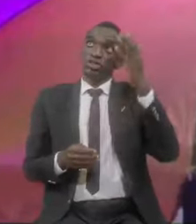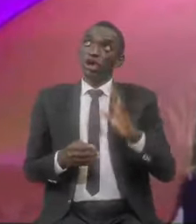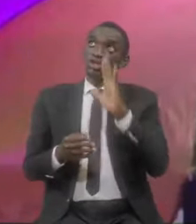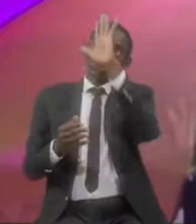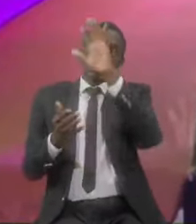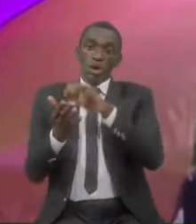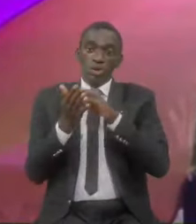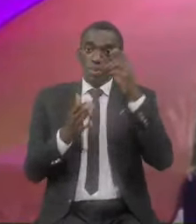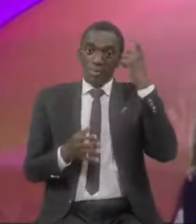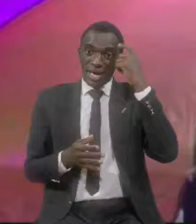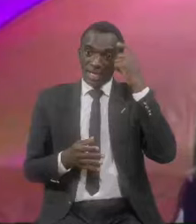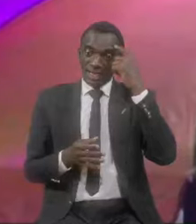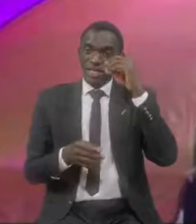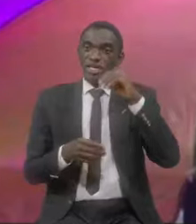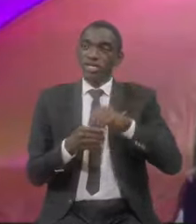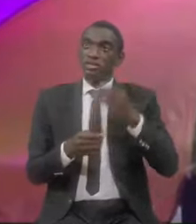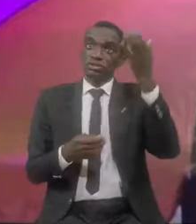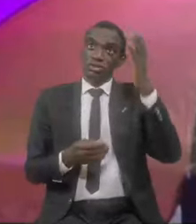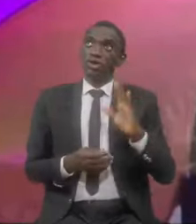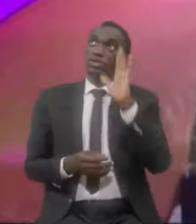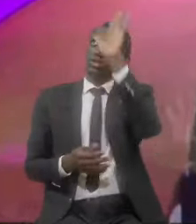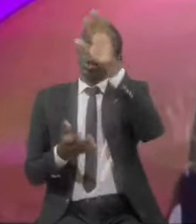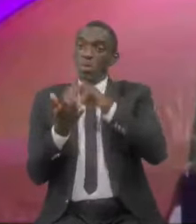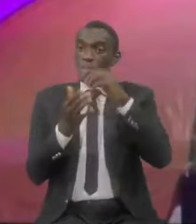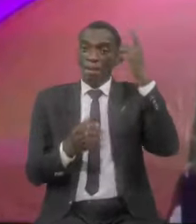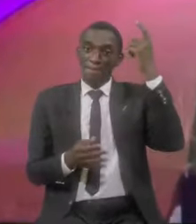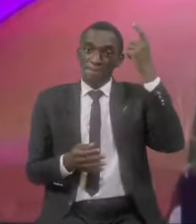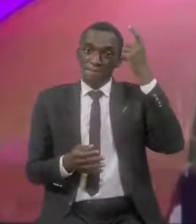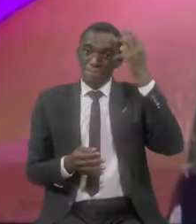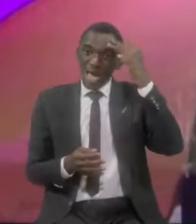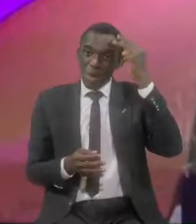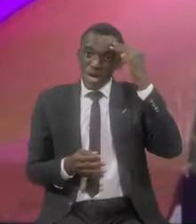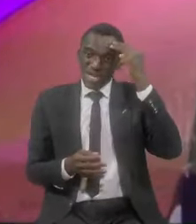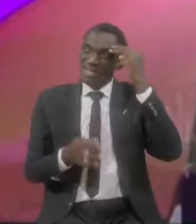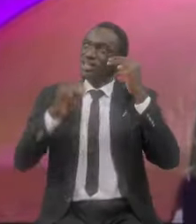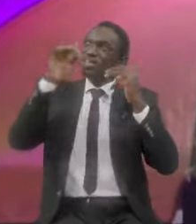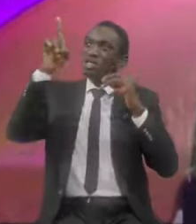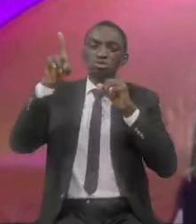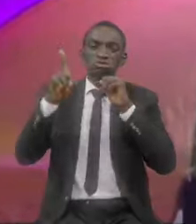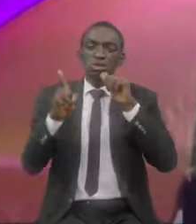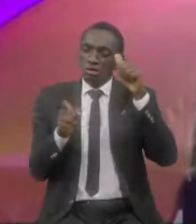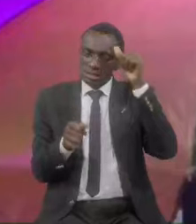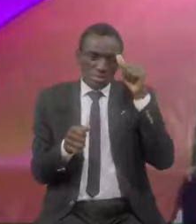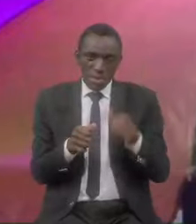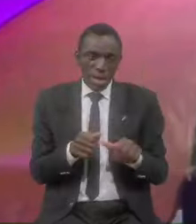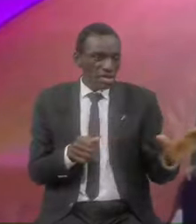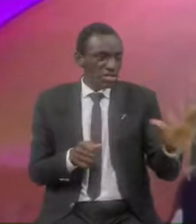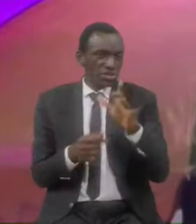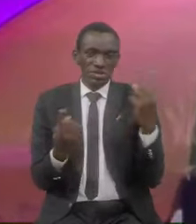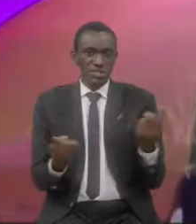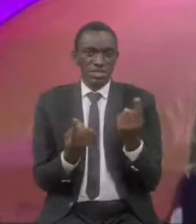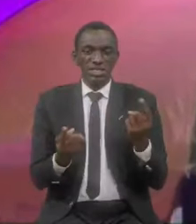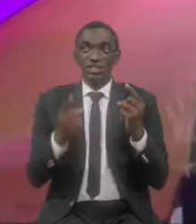Dieu, dans l'Esprit de Dieu, il n'y a plus de souvenir